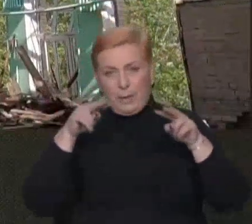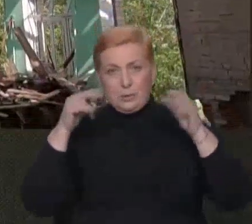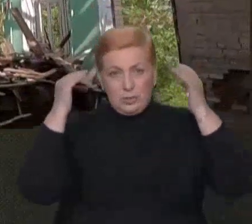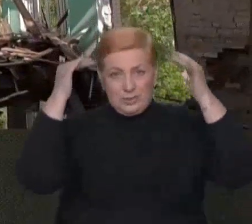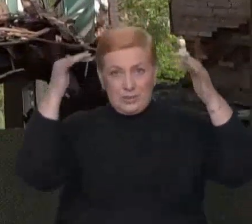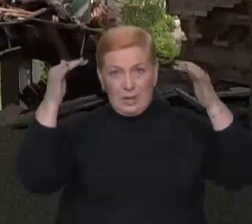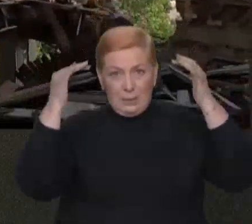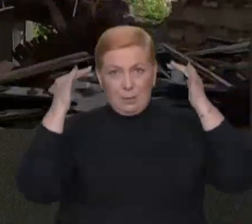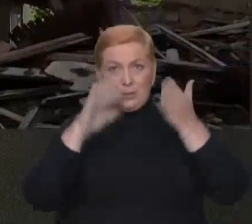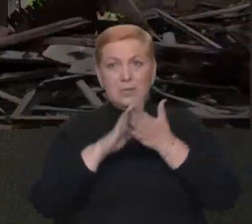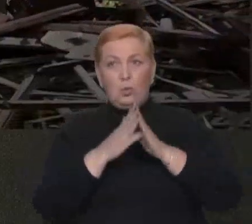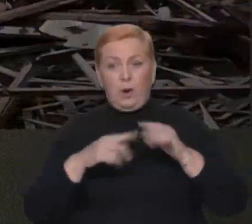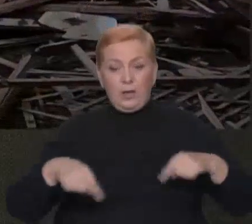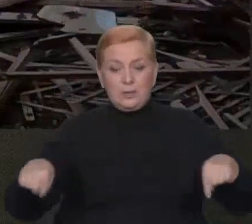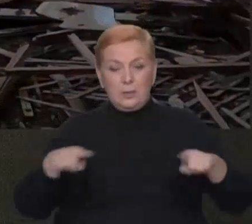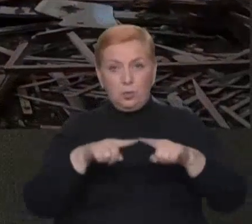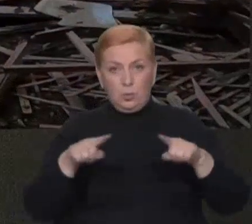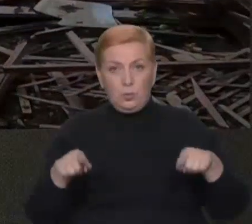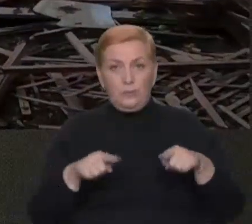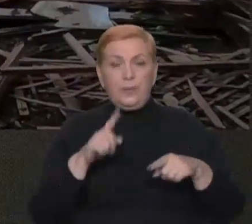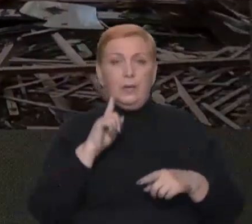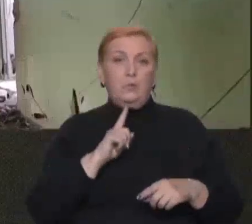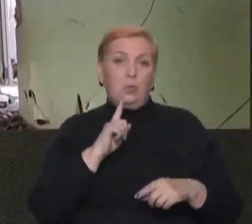неба ситуацию